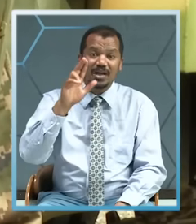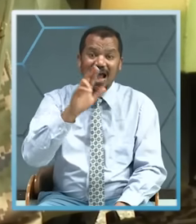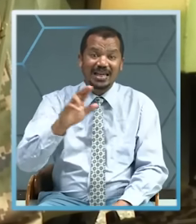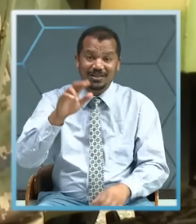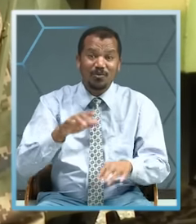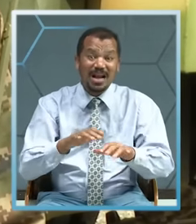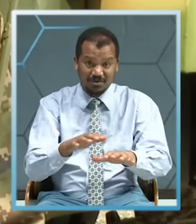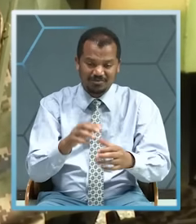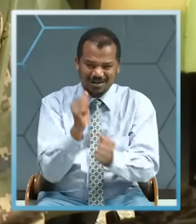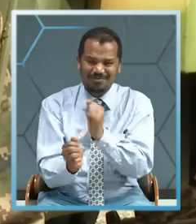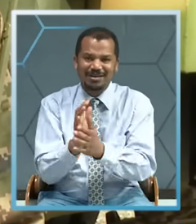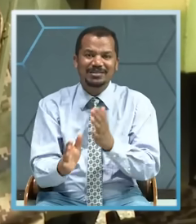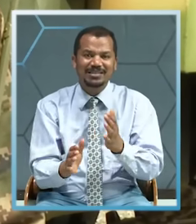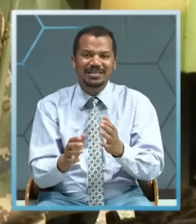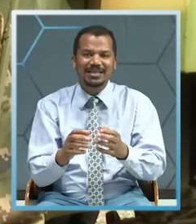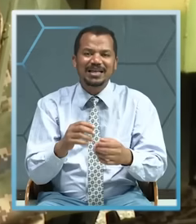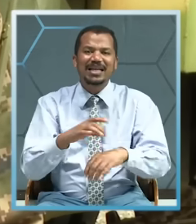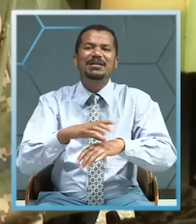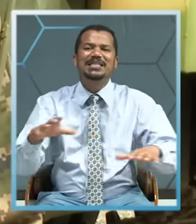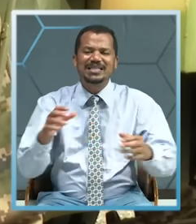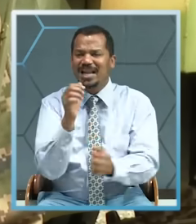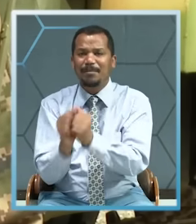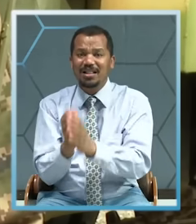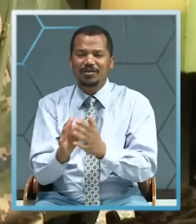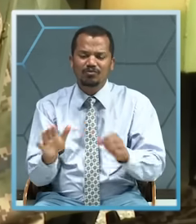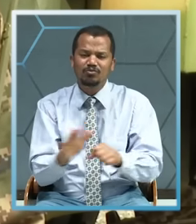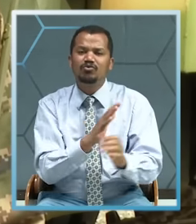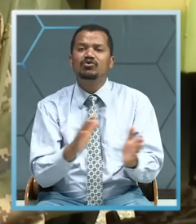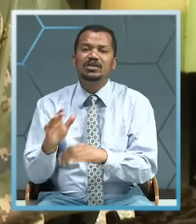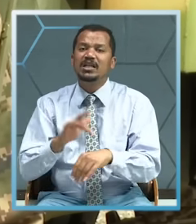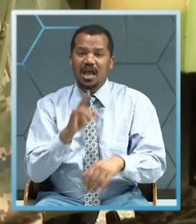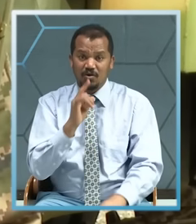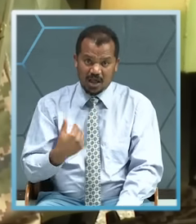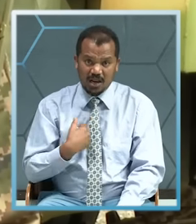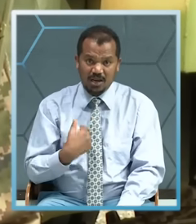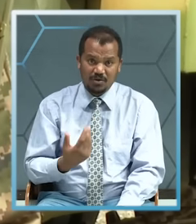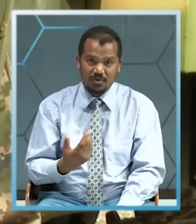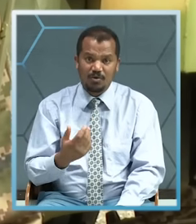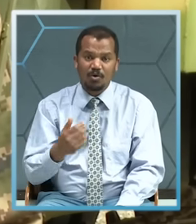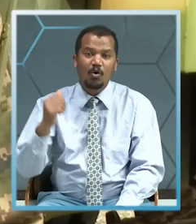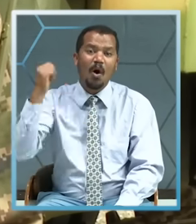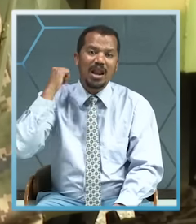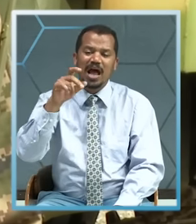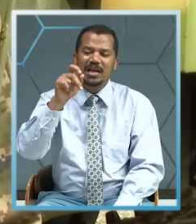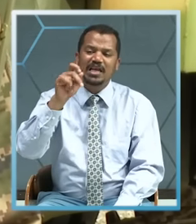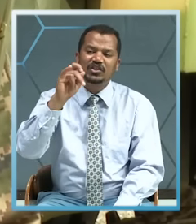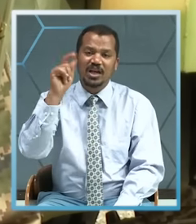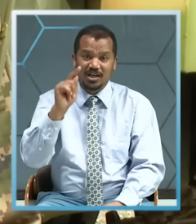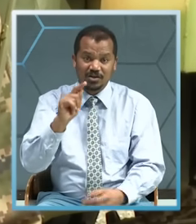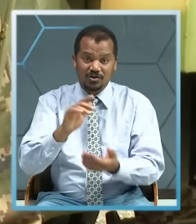ወራሪ ለመደምሰስ የሚሆን ጭራሽ ከምድር ገጽ ለማጥፋት ሙሉ ዝግጅት ላይ ነው ያለነው። አሁን ከኋላ ደጀን